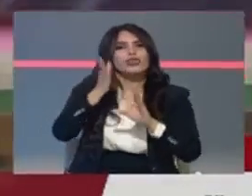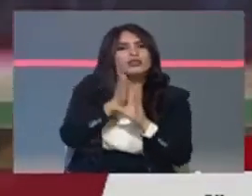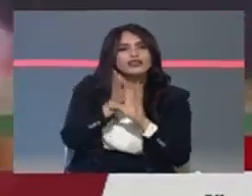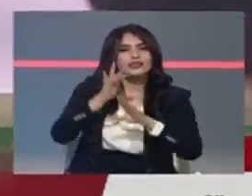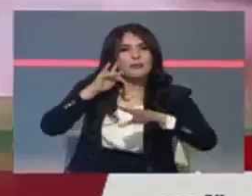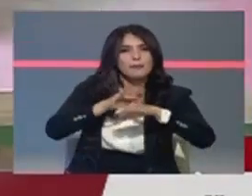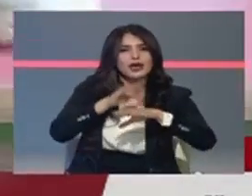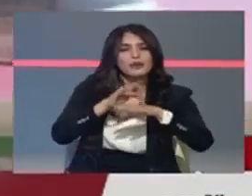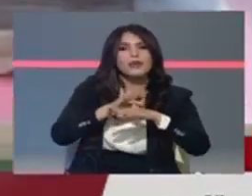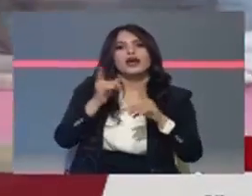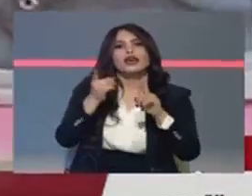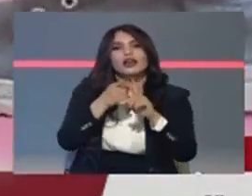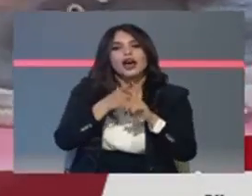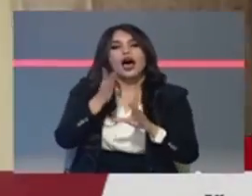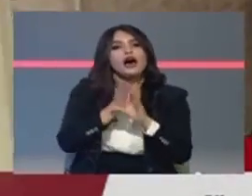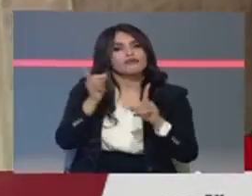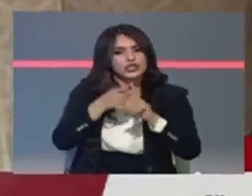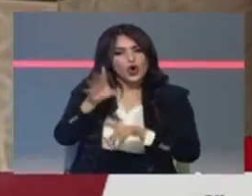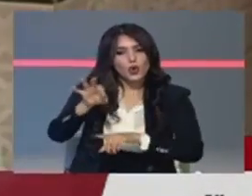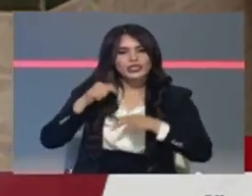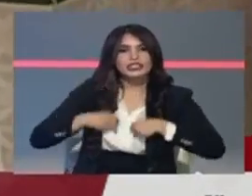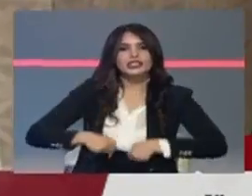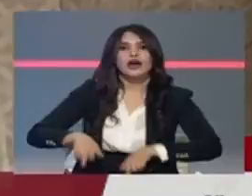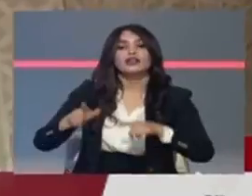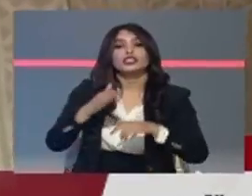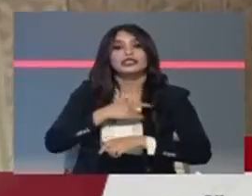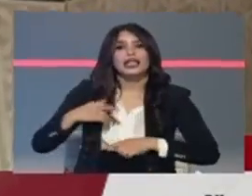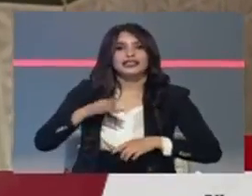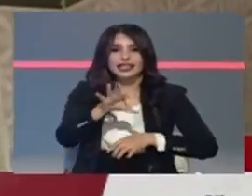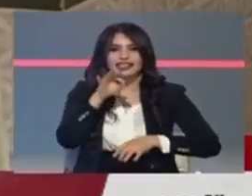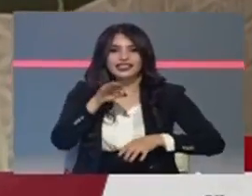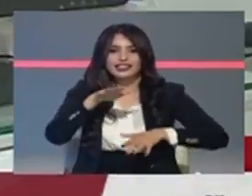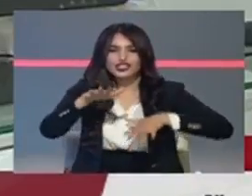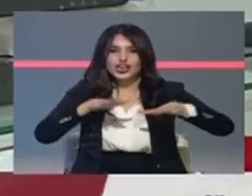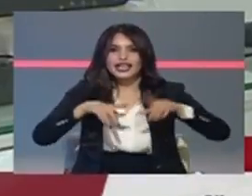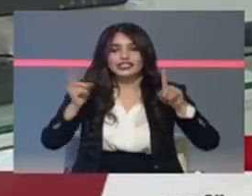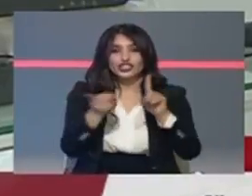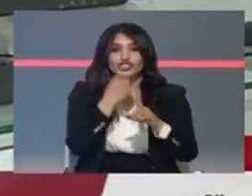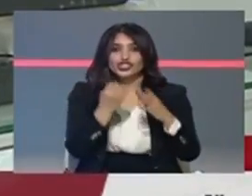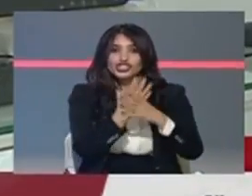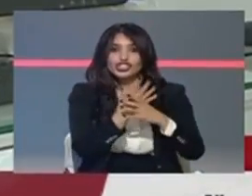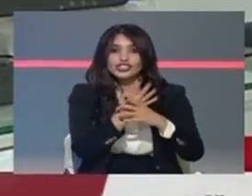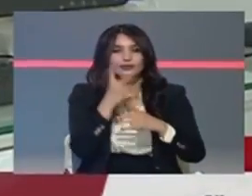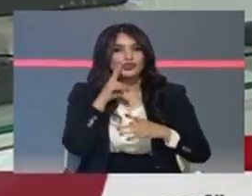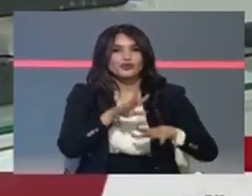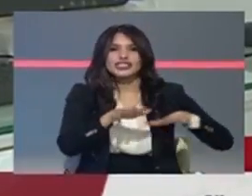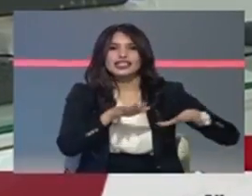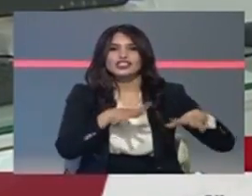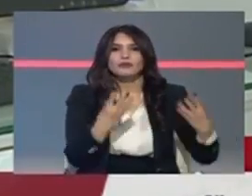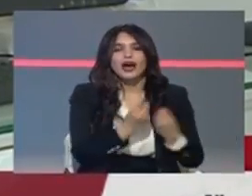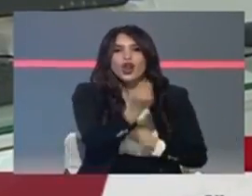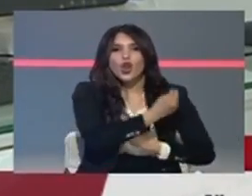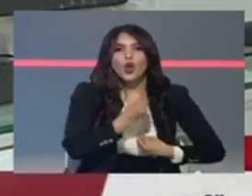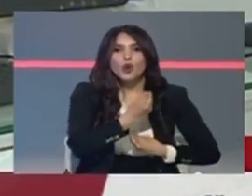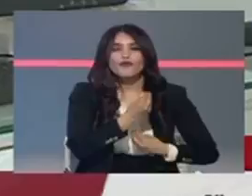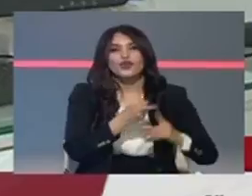اتخذت وزارة الصحة إجراء استثنائيا لفائدة المصابين بطيف التوحد. يعني اليوم وزارة الصحة وسيد وزير الصحة ماشيين في